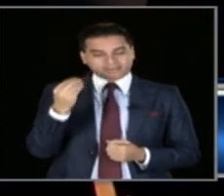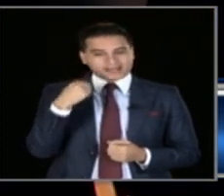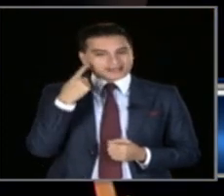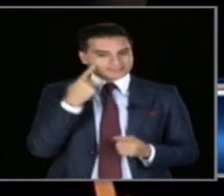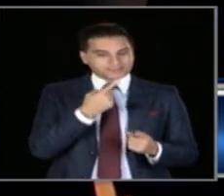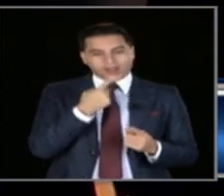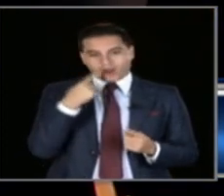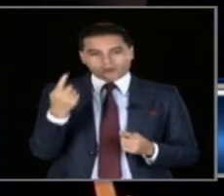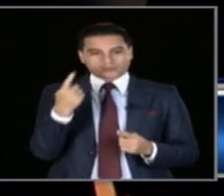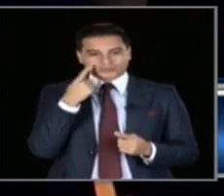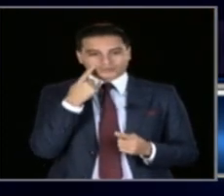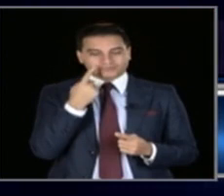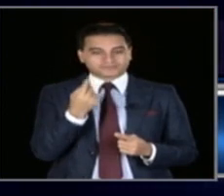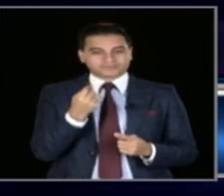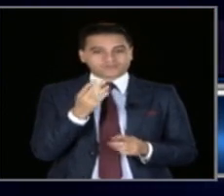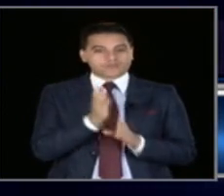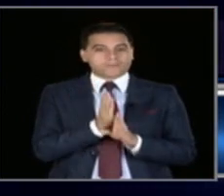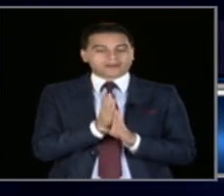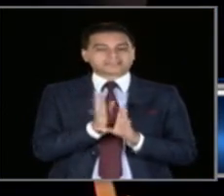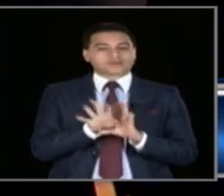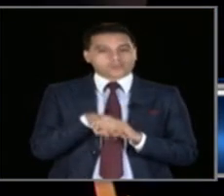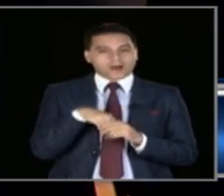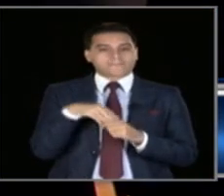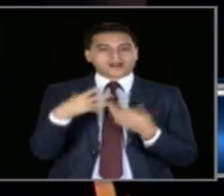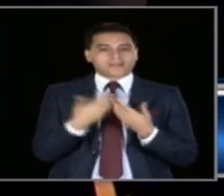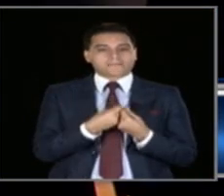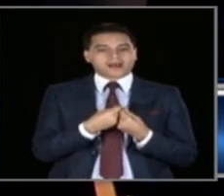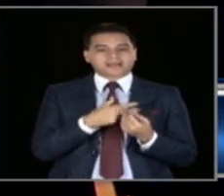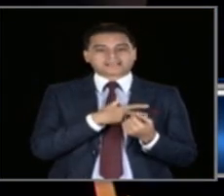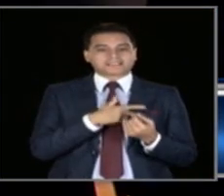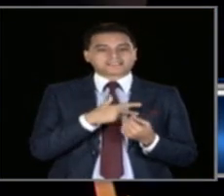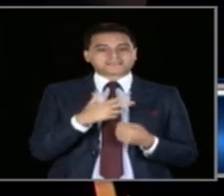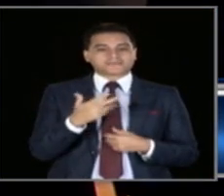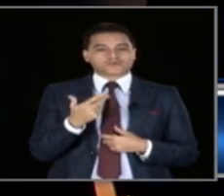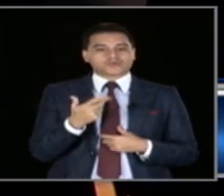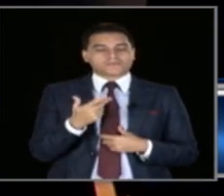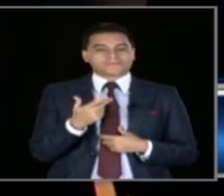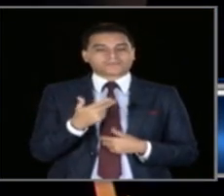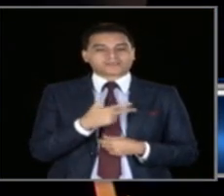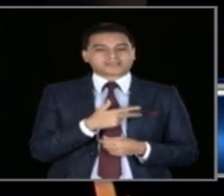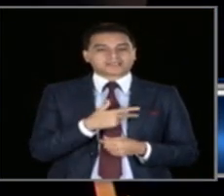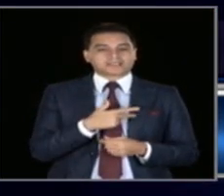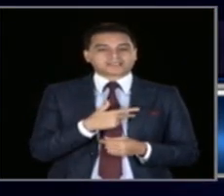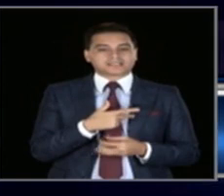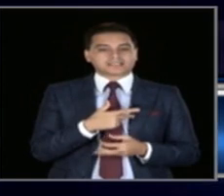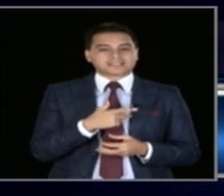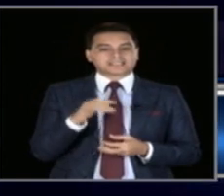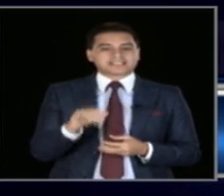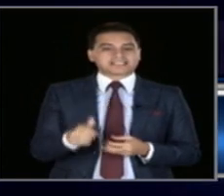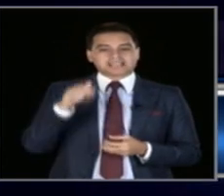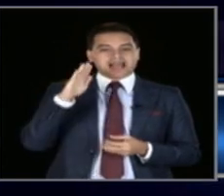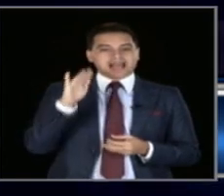لك. مين بقى ممثل في المسلسل ده؟ اسمه ايه؟ اسمه